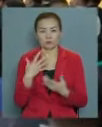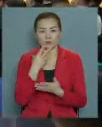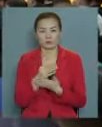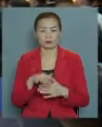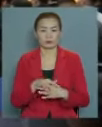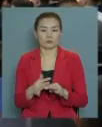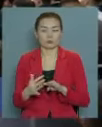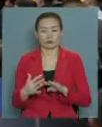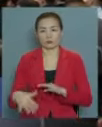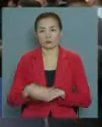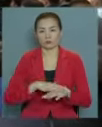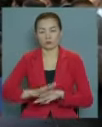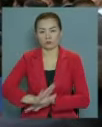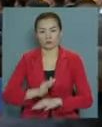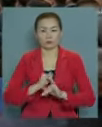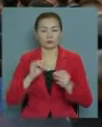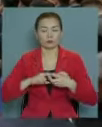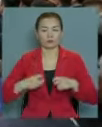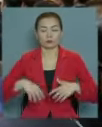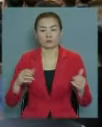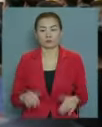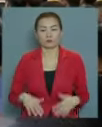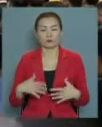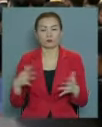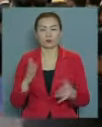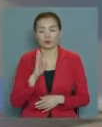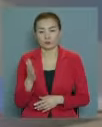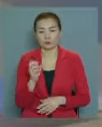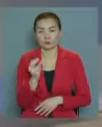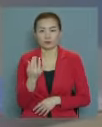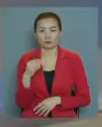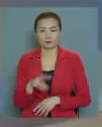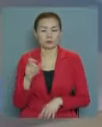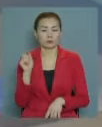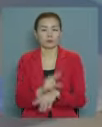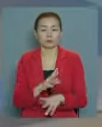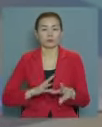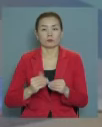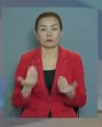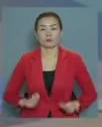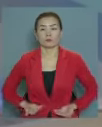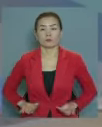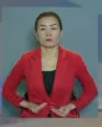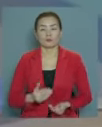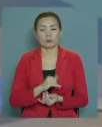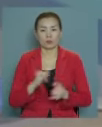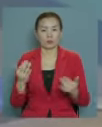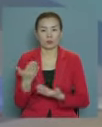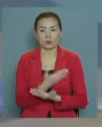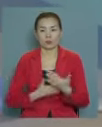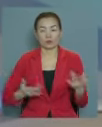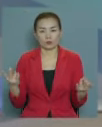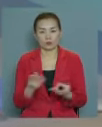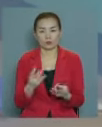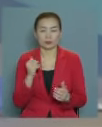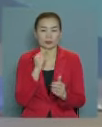населенных пунктов, в том числе на решение проблем инфраструктуры. Аким области поручил всем жителям поселка усилить общественный контроль